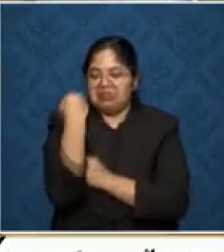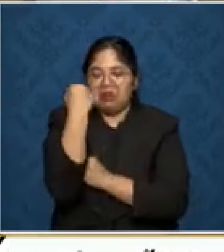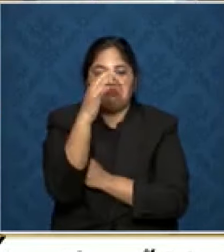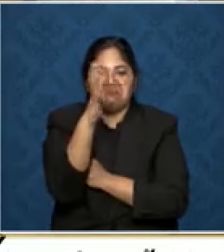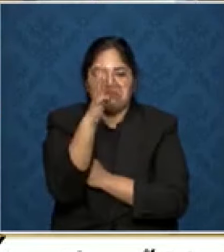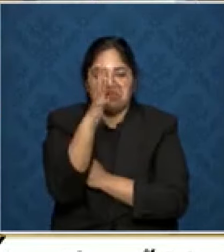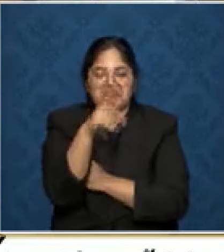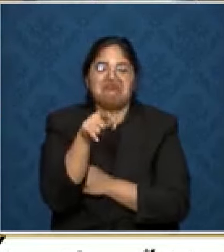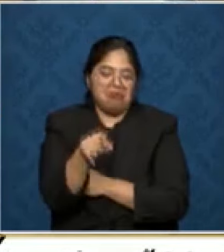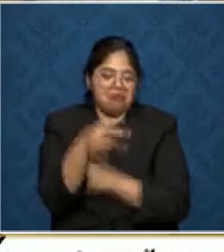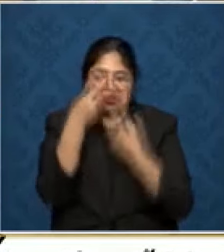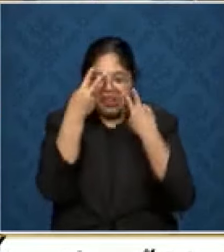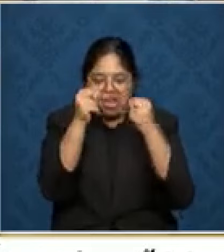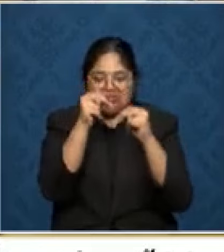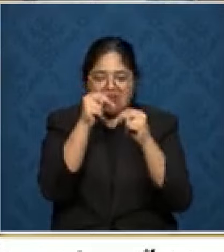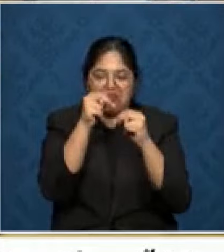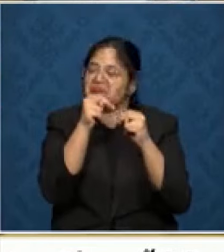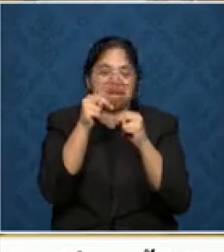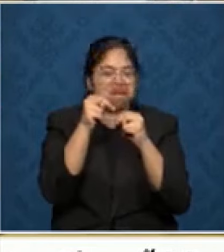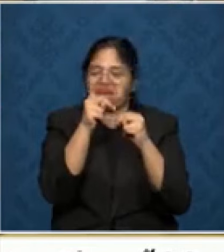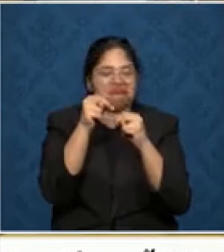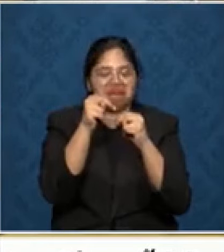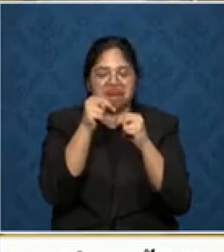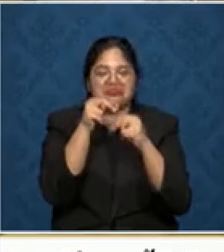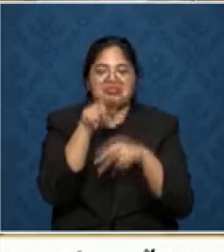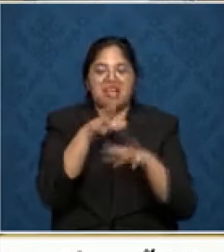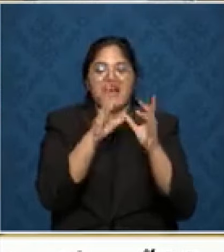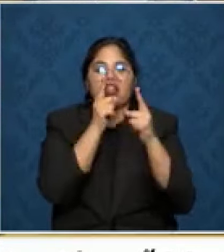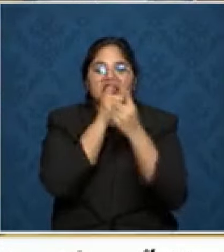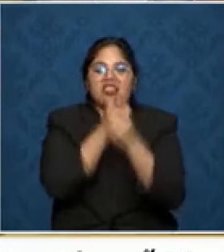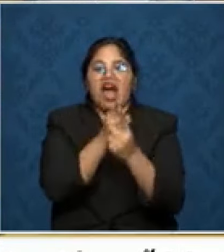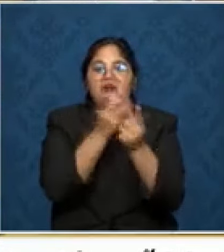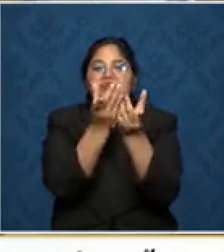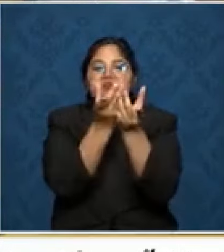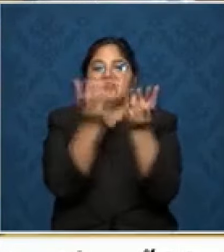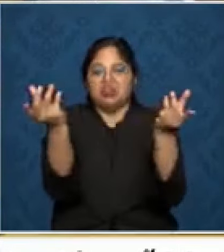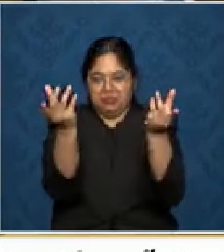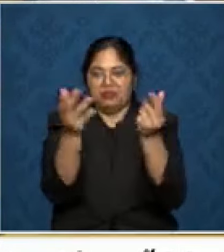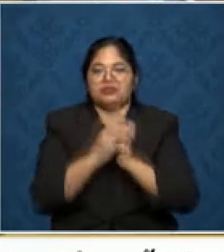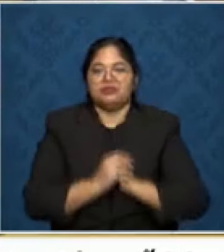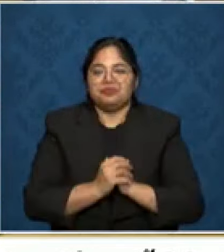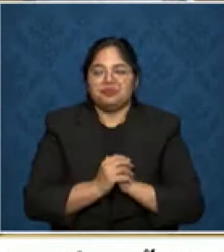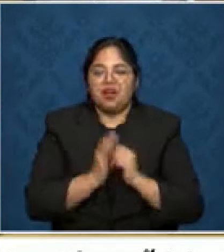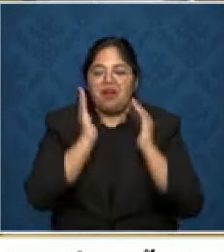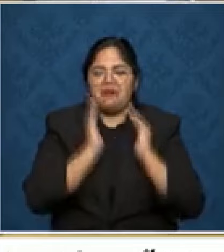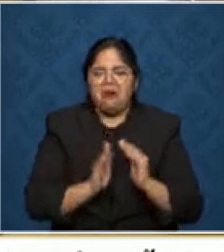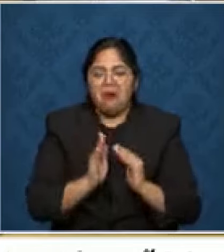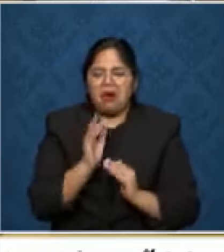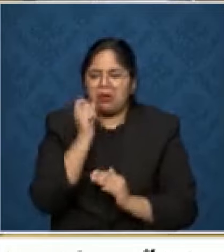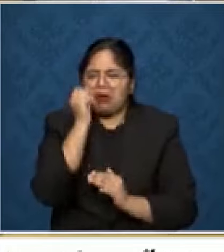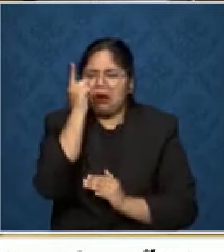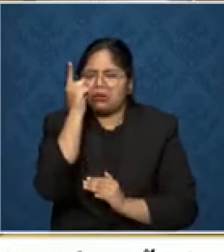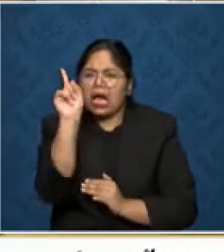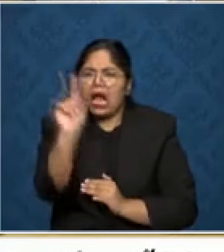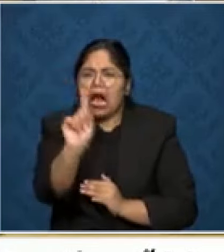่านายกรัฐมนตรีตามรัฐธรรมนูญทำให้คนเกิดความเข้าใจว่านายก